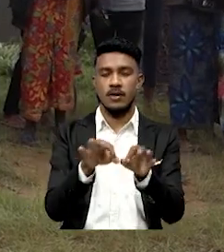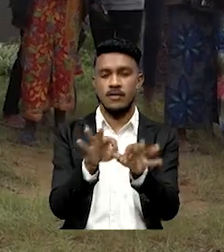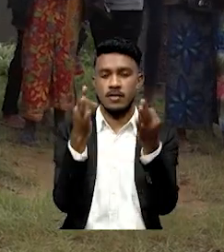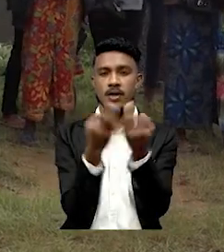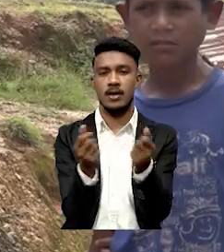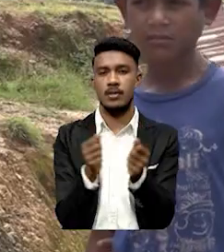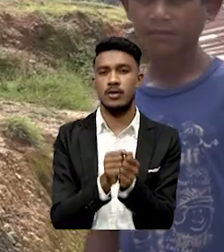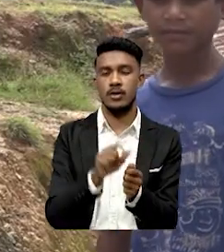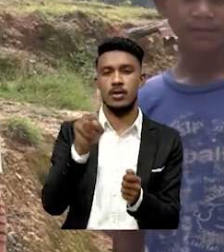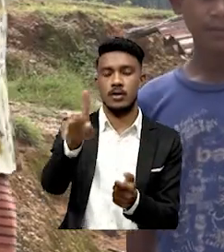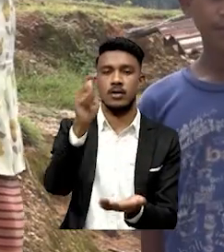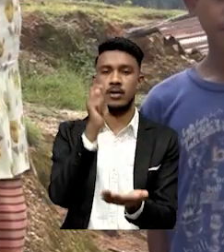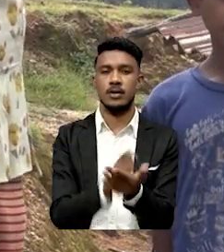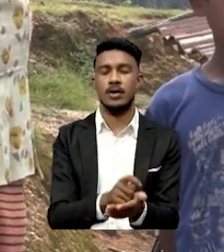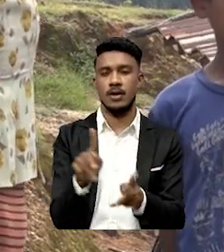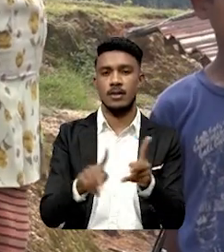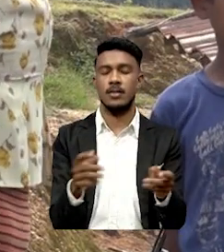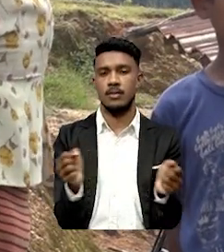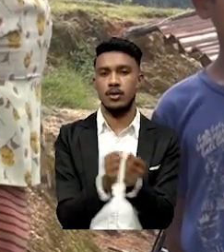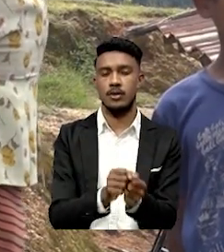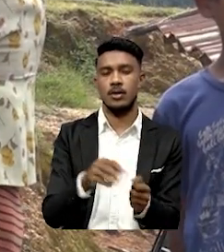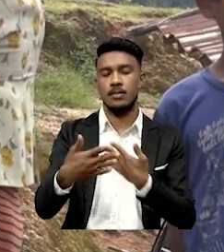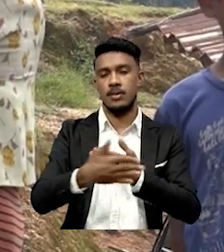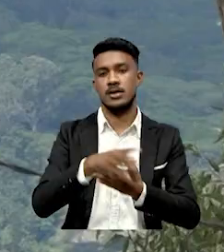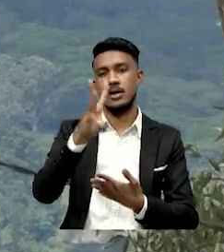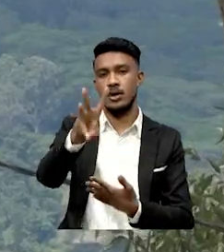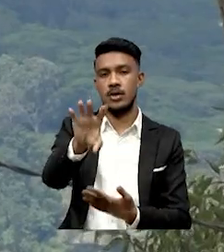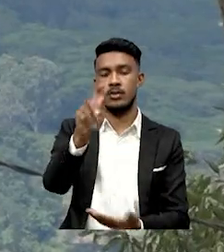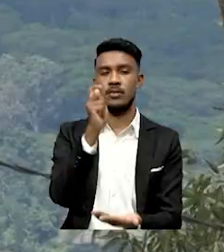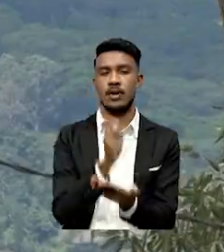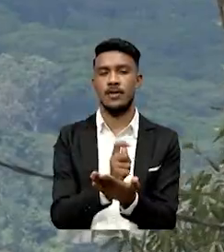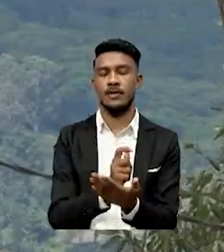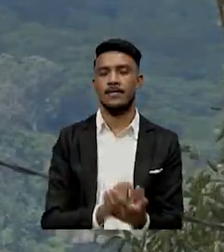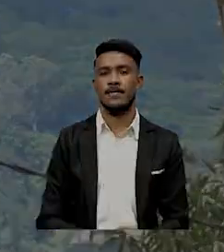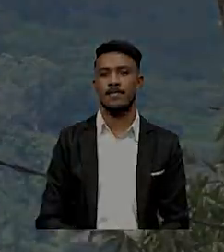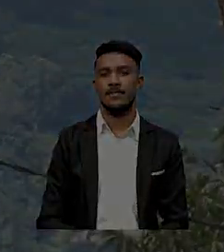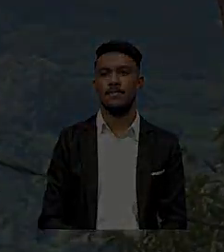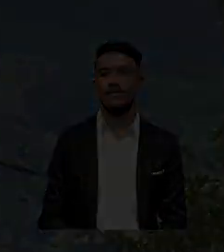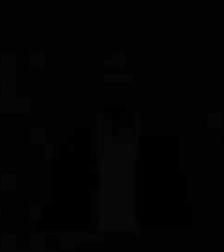no total habitante Besik Rihuneng. Efigene Babu, Lamberto da Silva, GMN.